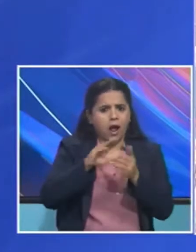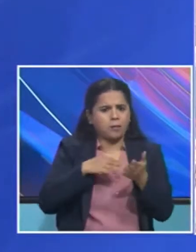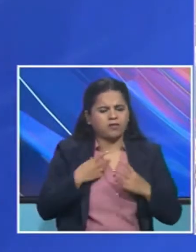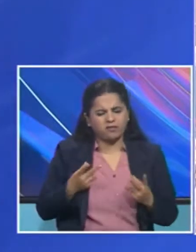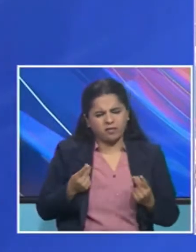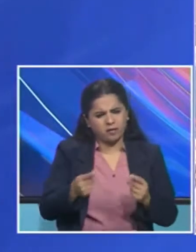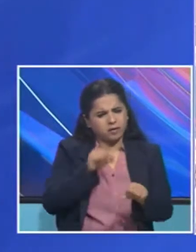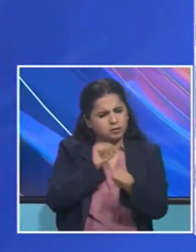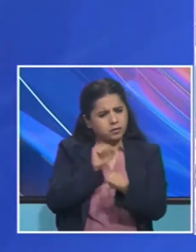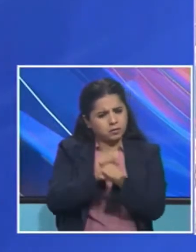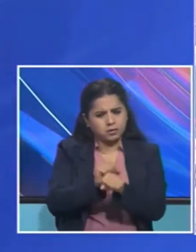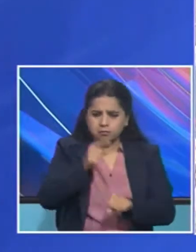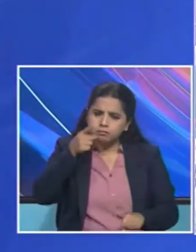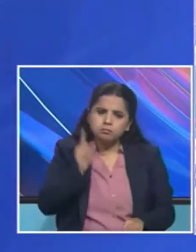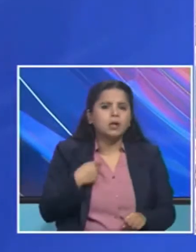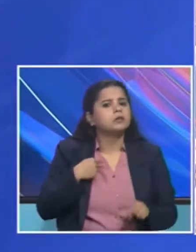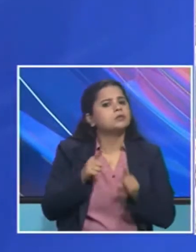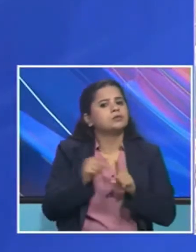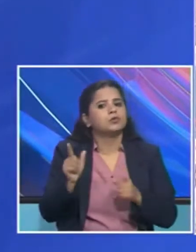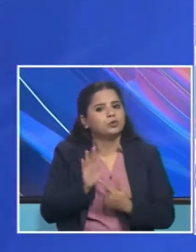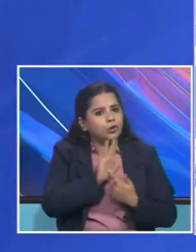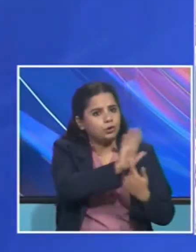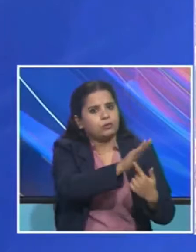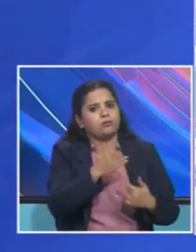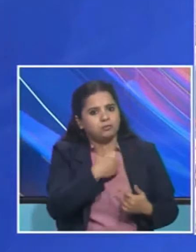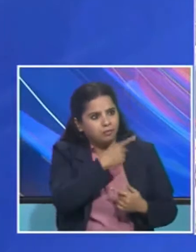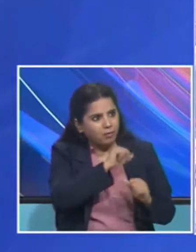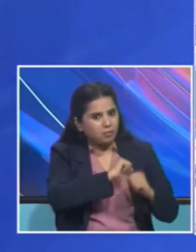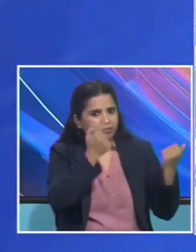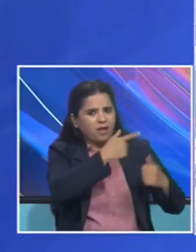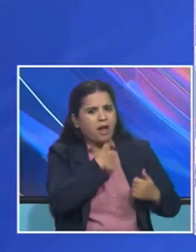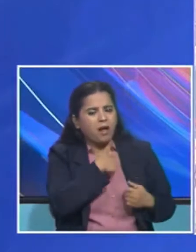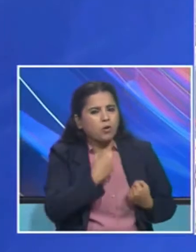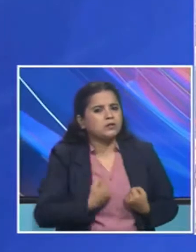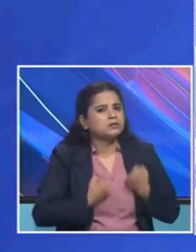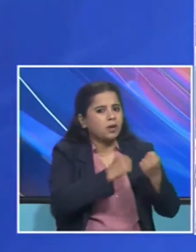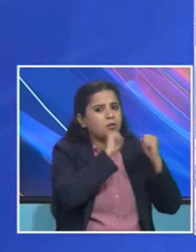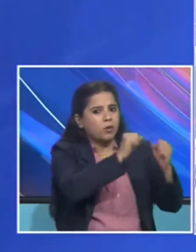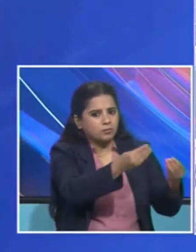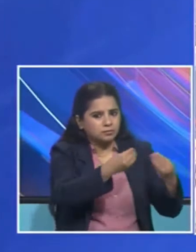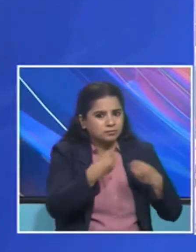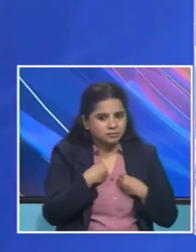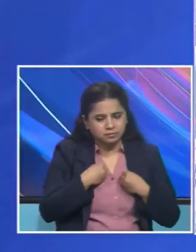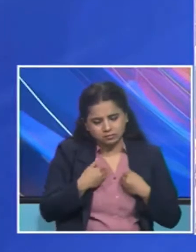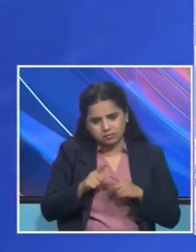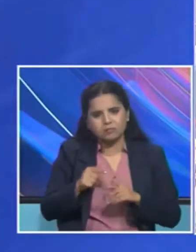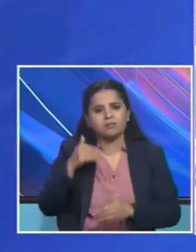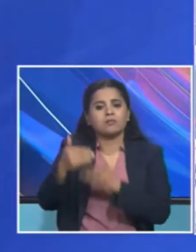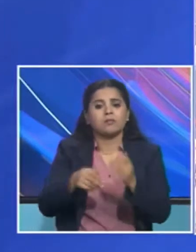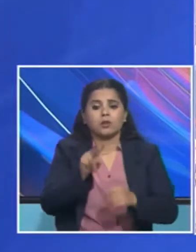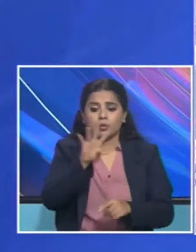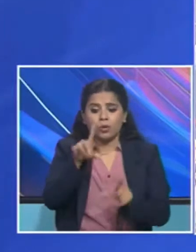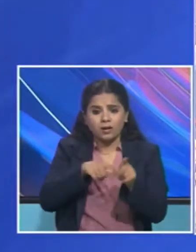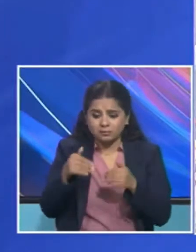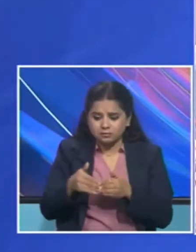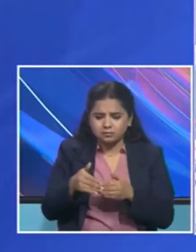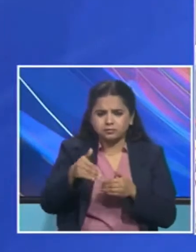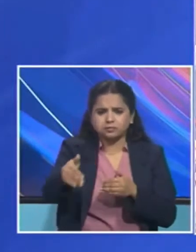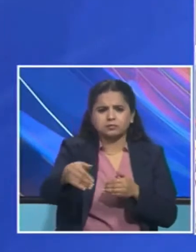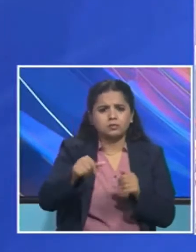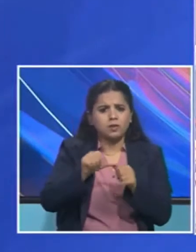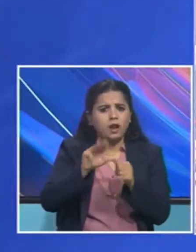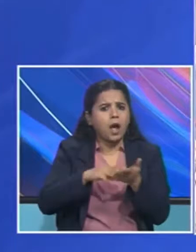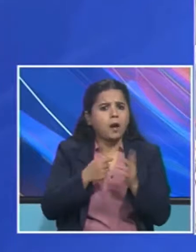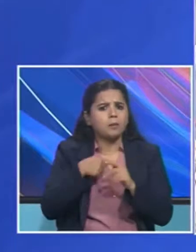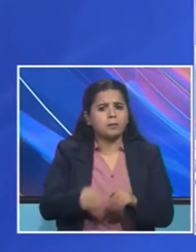काम करना होगा। इन 25 वर्षों में अमृतकाल की सिद्धि का रास्ता